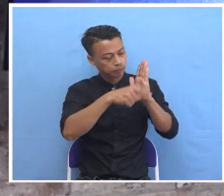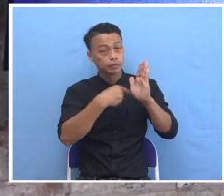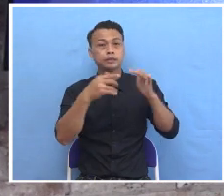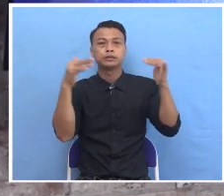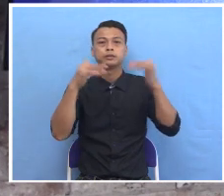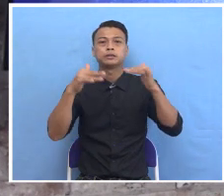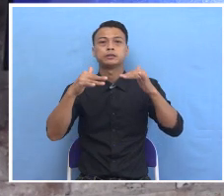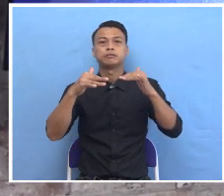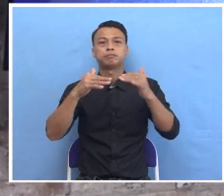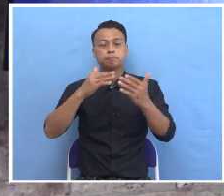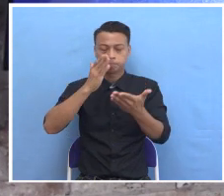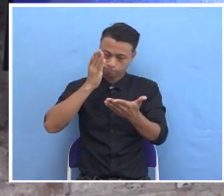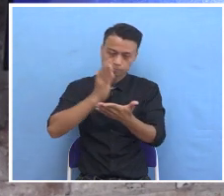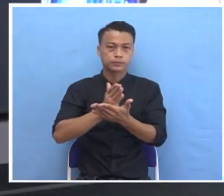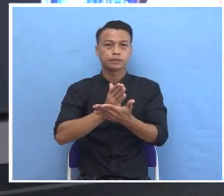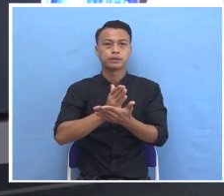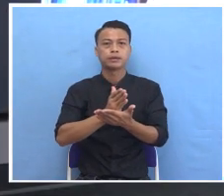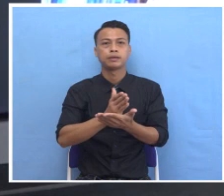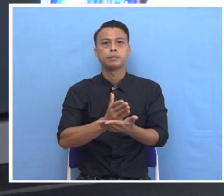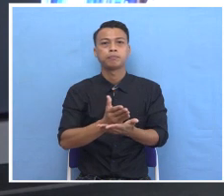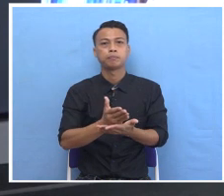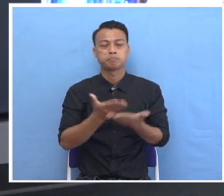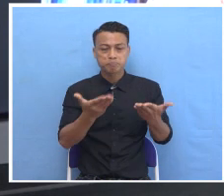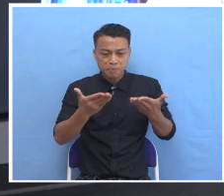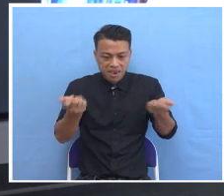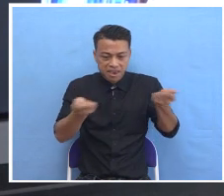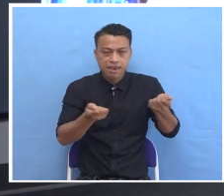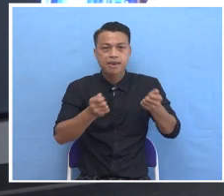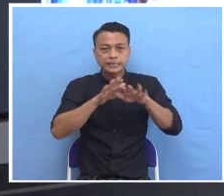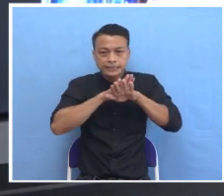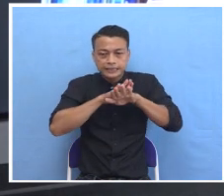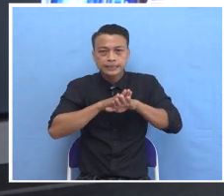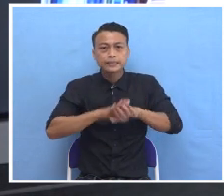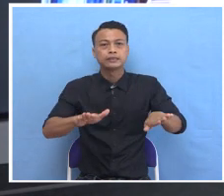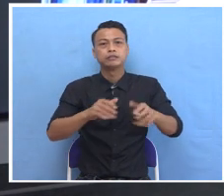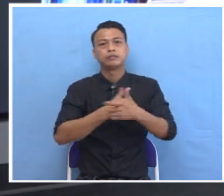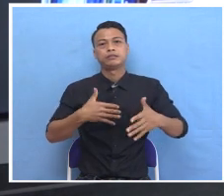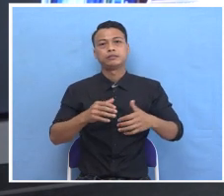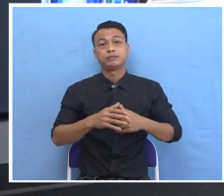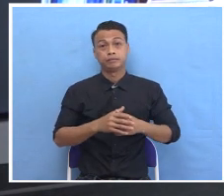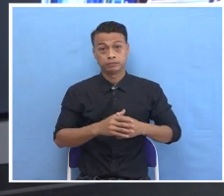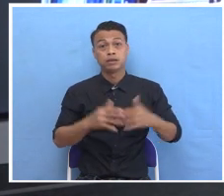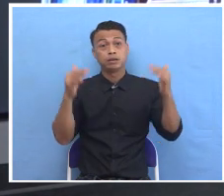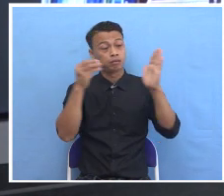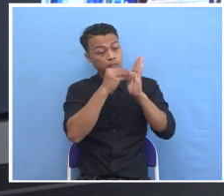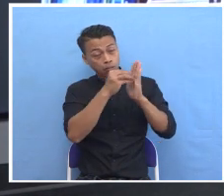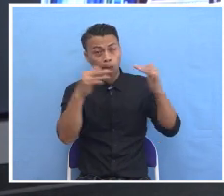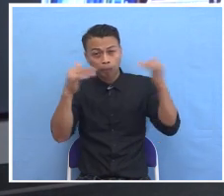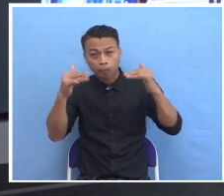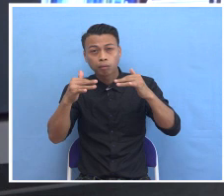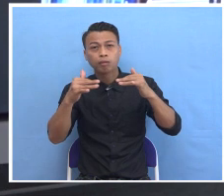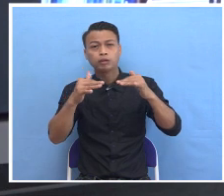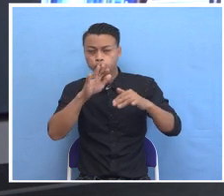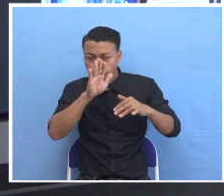နာကိုတော့ကျွန်တော်တို့ပြတ်ပြတ်သားသားရှင်းရမယ်နော်ပြတ်ပြတ်သားရှင်းမယ်အဲ့တော့ဒီ predictions ရှိသမျှကျွန်တော်တို့စစ်ပေါင်က